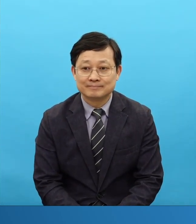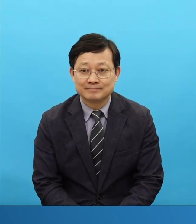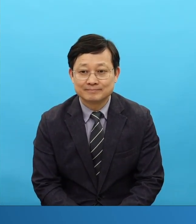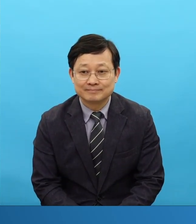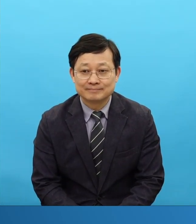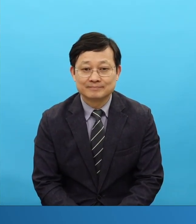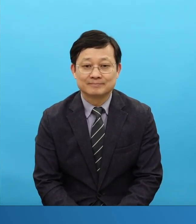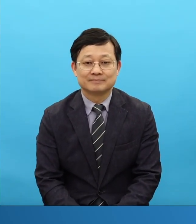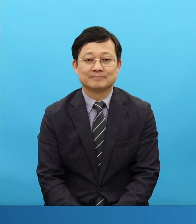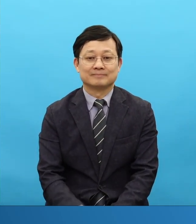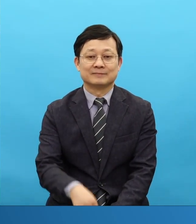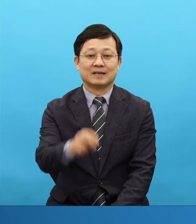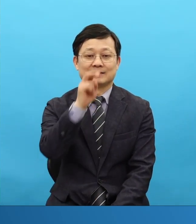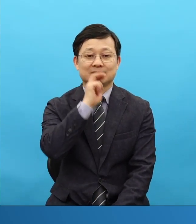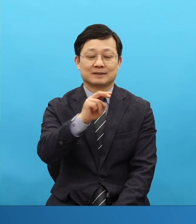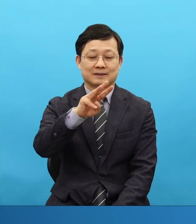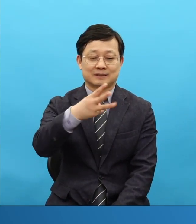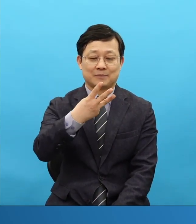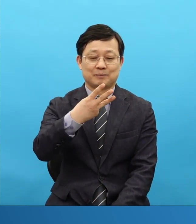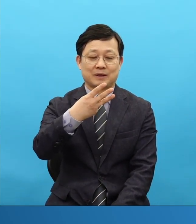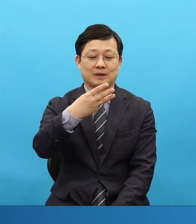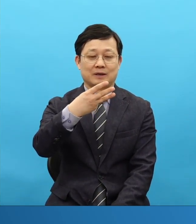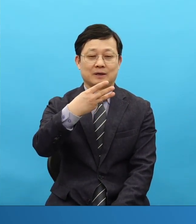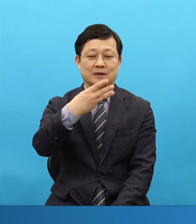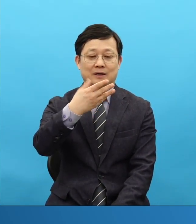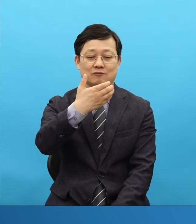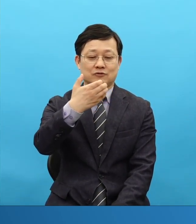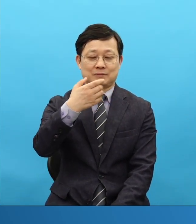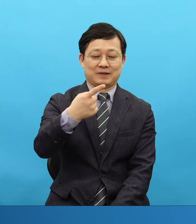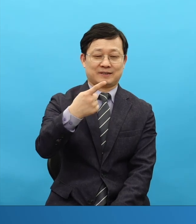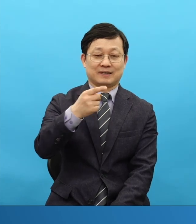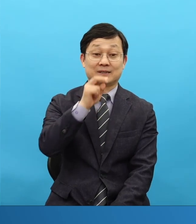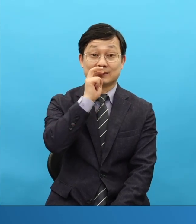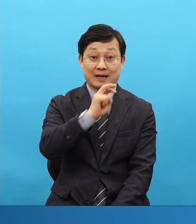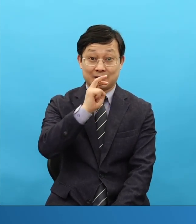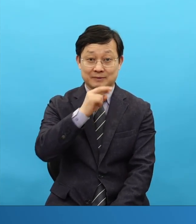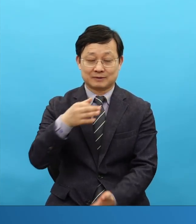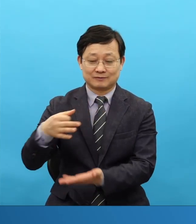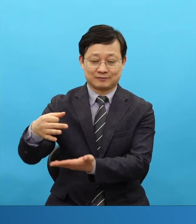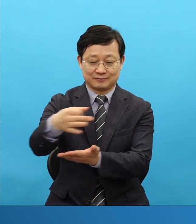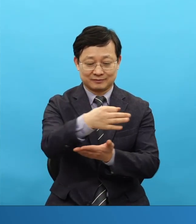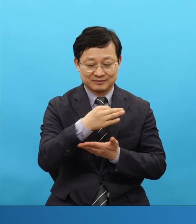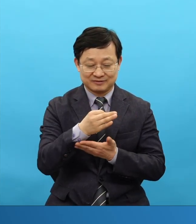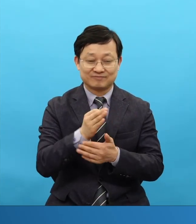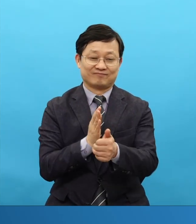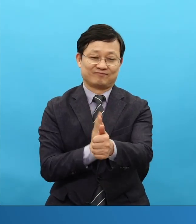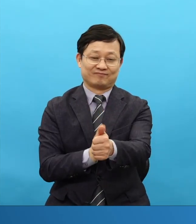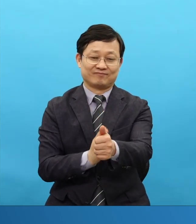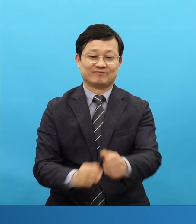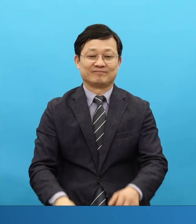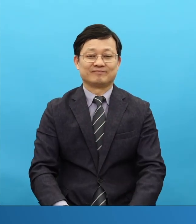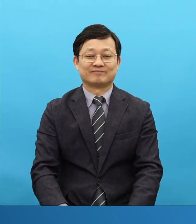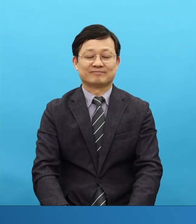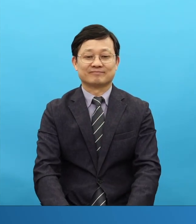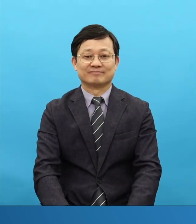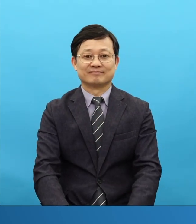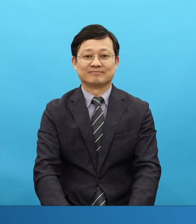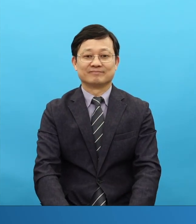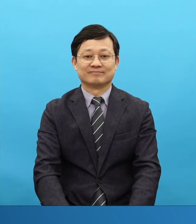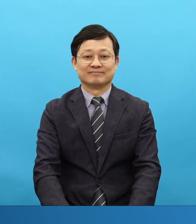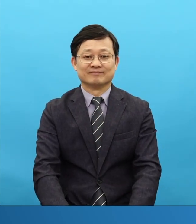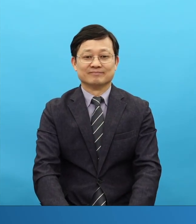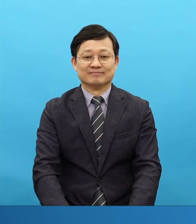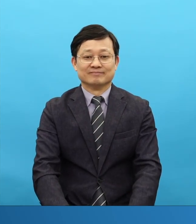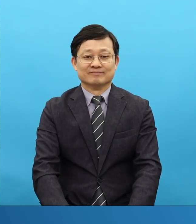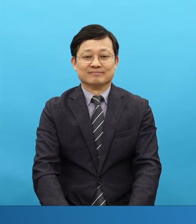찬송가 391장 오 놀라운 구세주 찬양하시면서 금토일 시대의 새뜰을 준비하여 237 5천